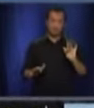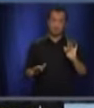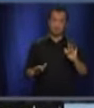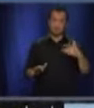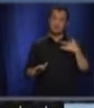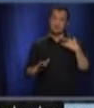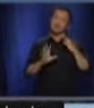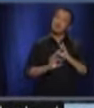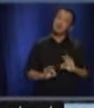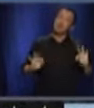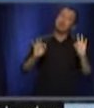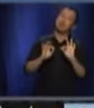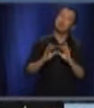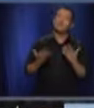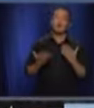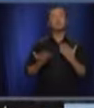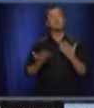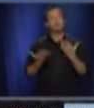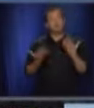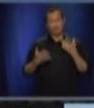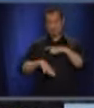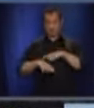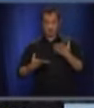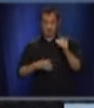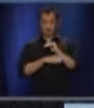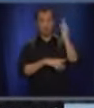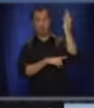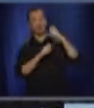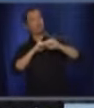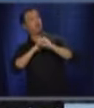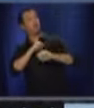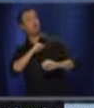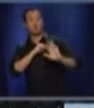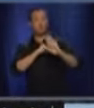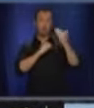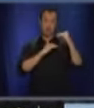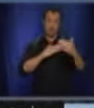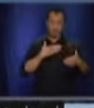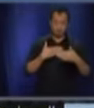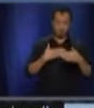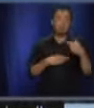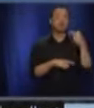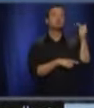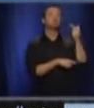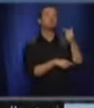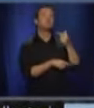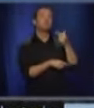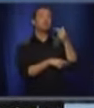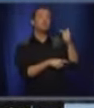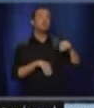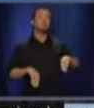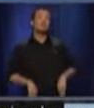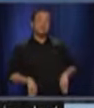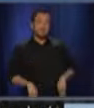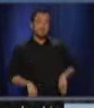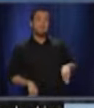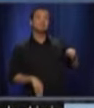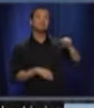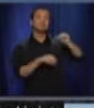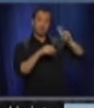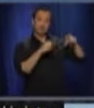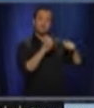étant donné là, le temps qu'on a ce soir, que Geneviève peut tout répondre aux questions-là. Mais on sait une chose, c'est que si on avait